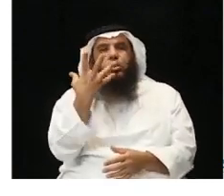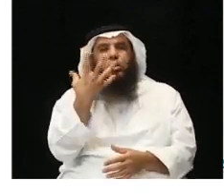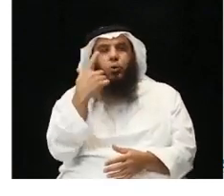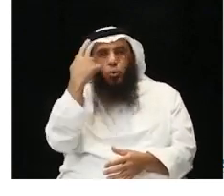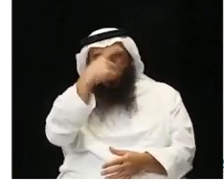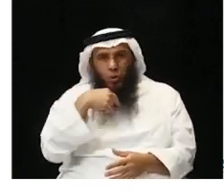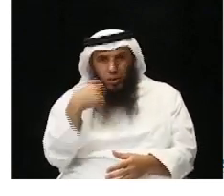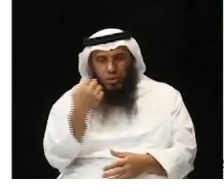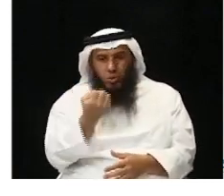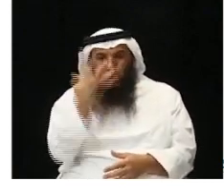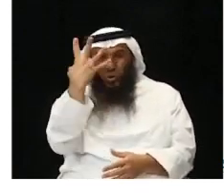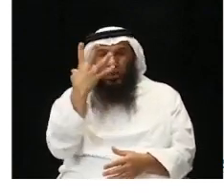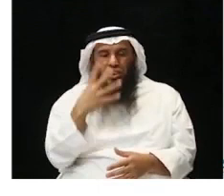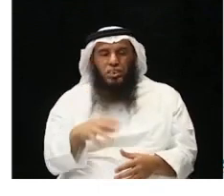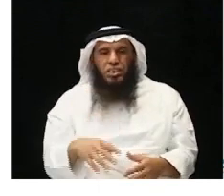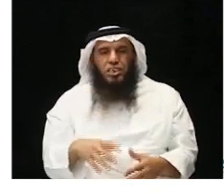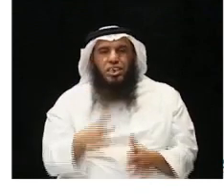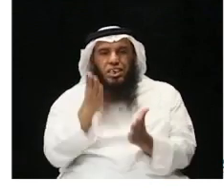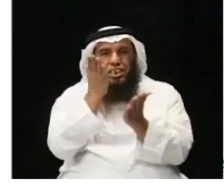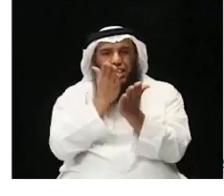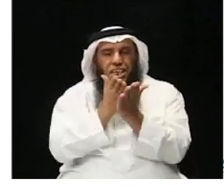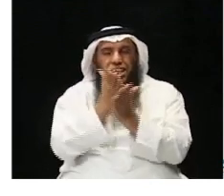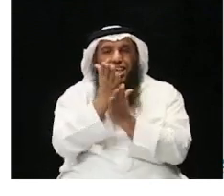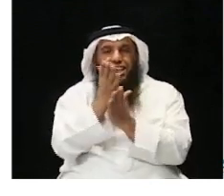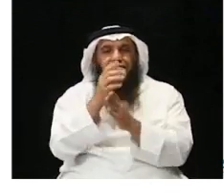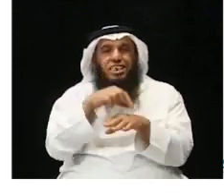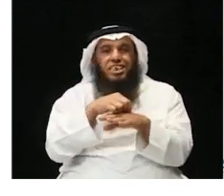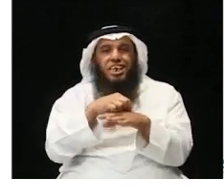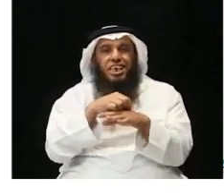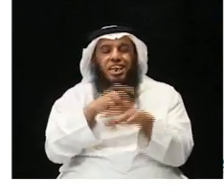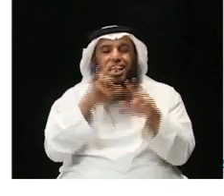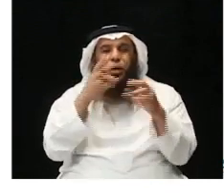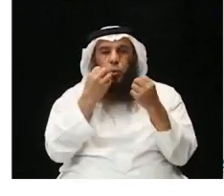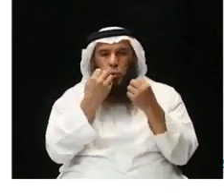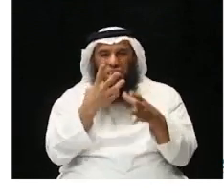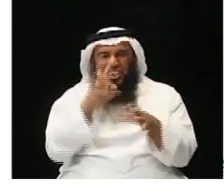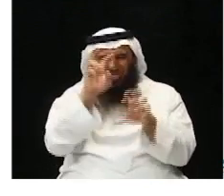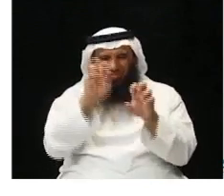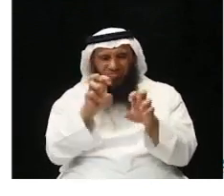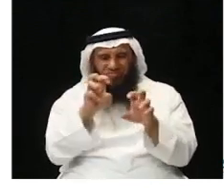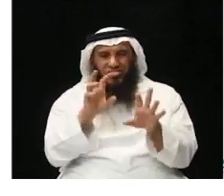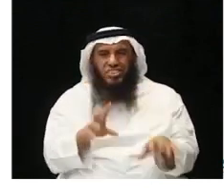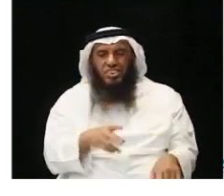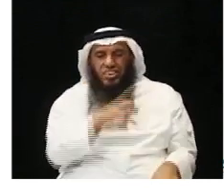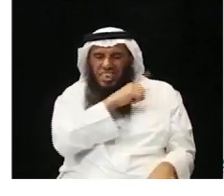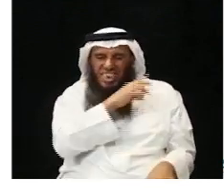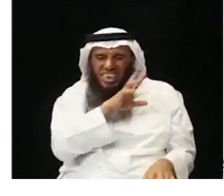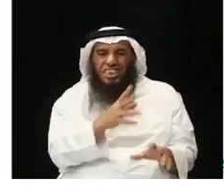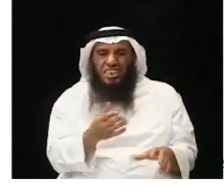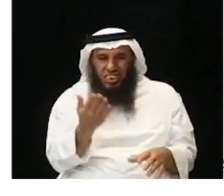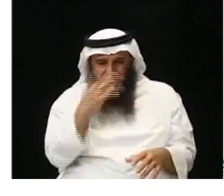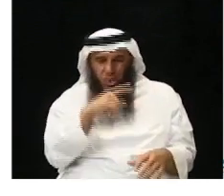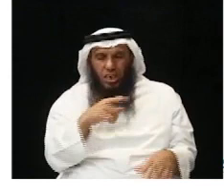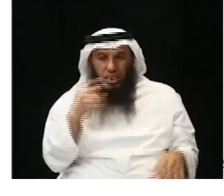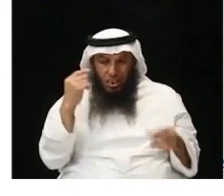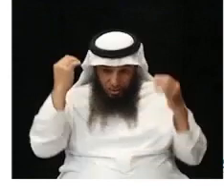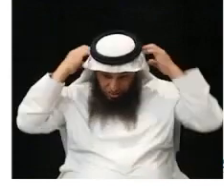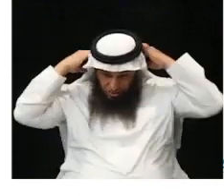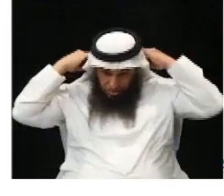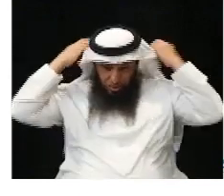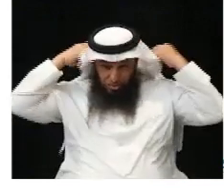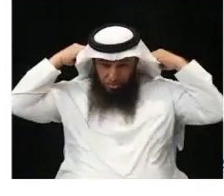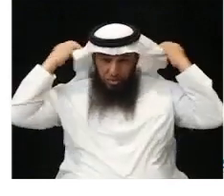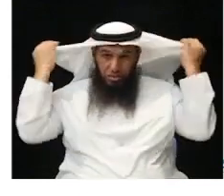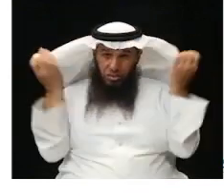الوجه وهداية للإنسان، وتنهى عن الفحشاء والمنكر كما تأكد إن شاء في آخر